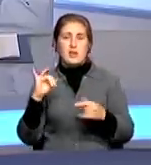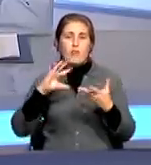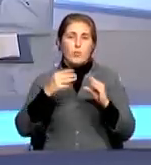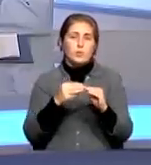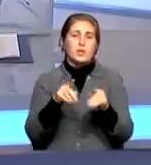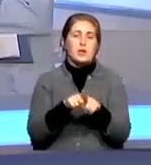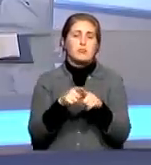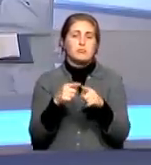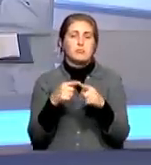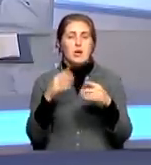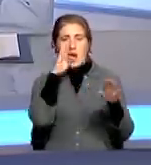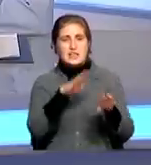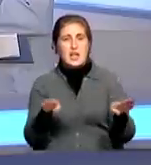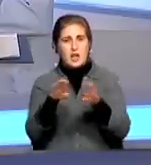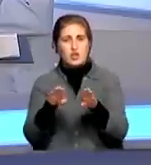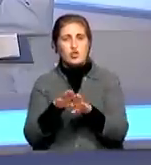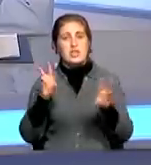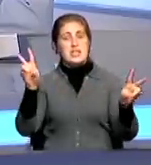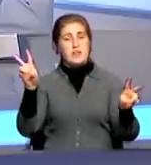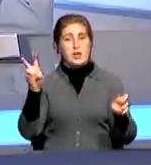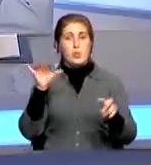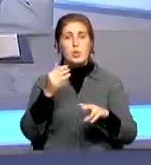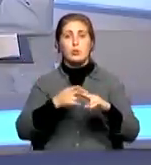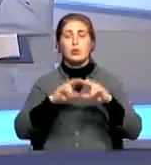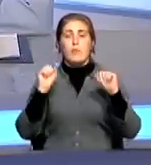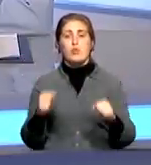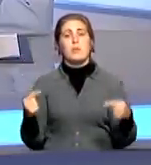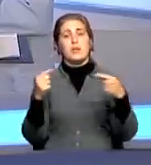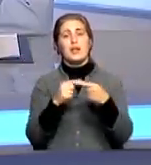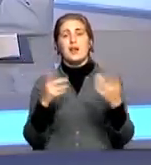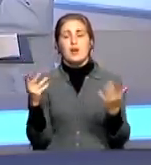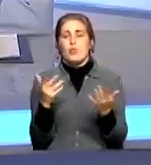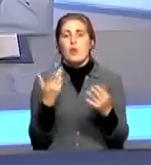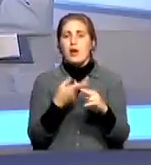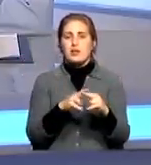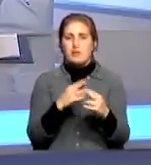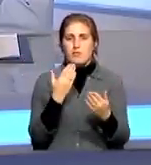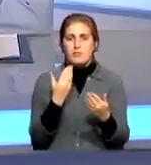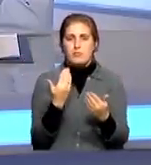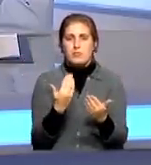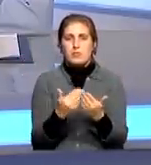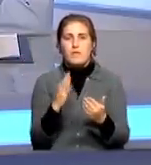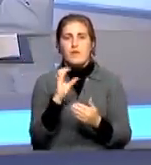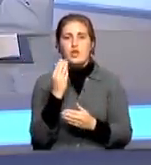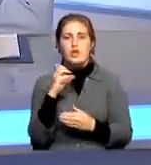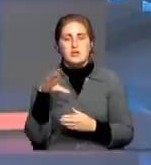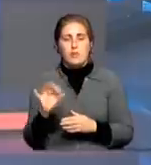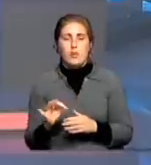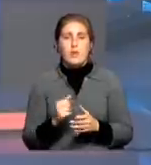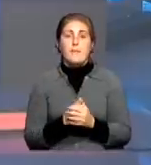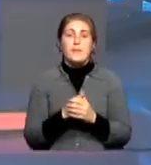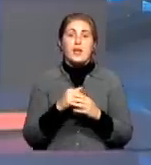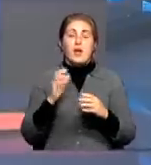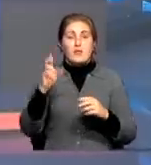ряд аналогичных названий, по которым можно определить, какого рода это вещество. Значит, в